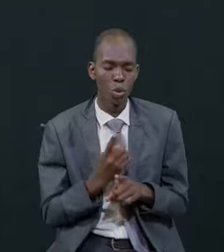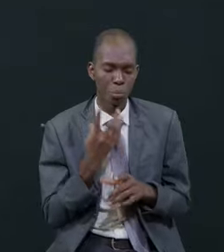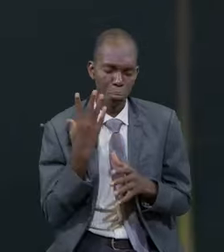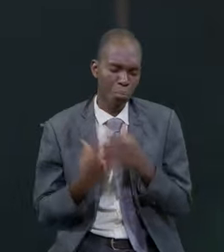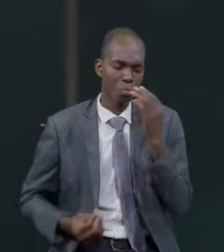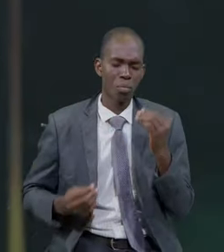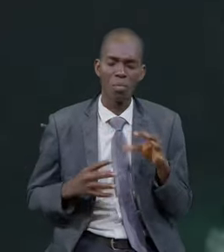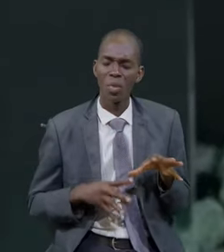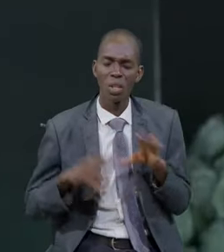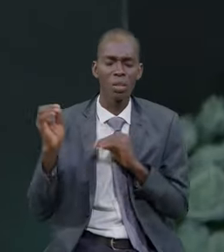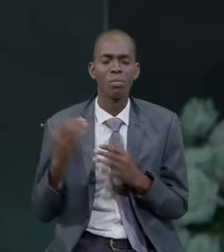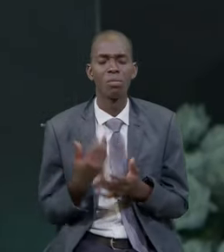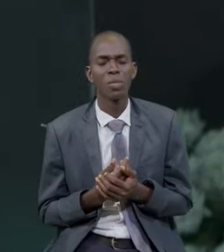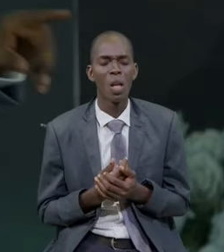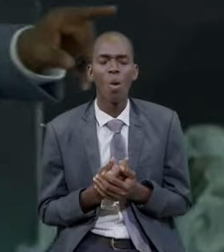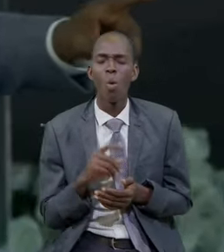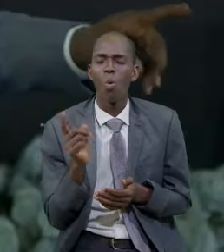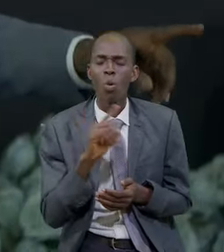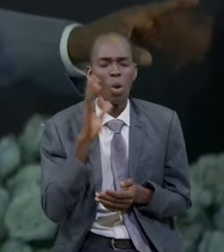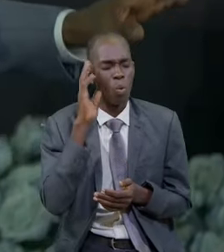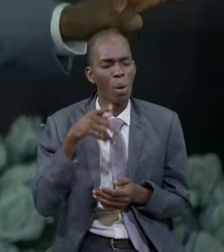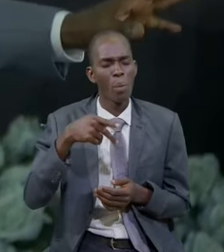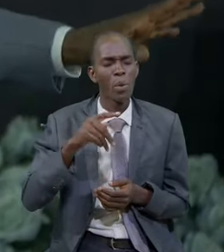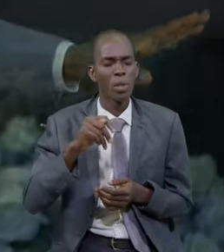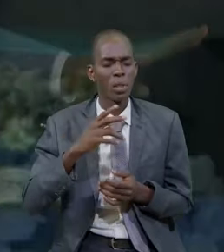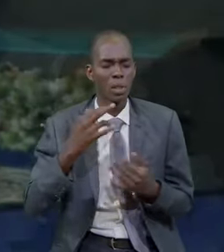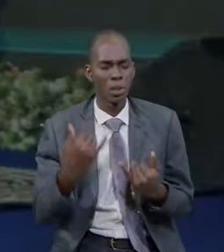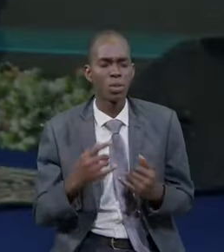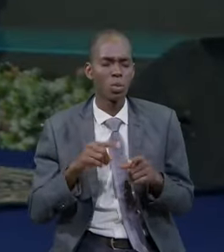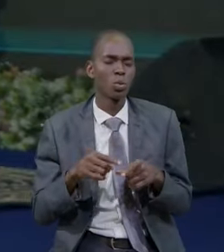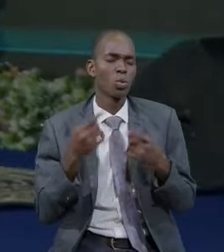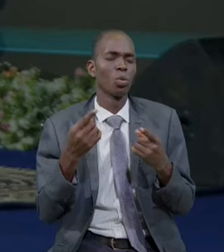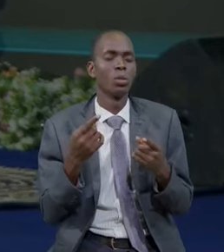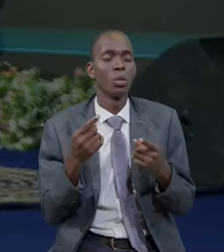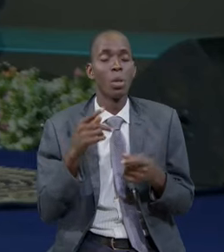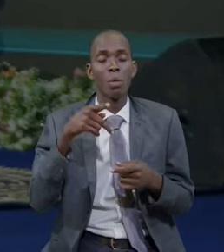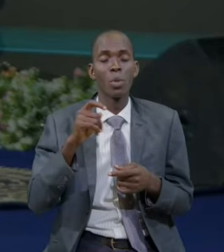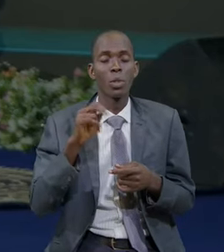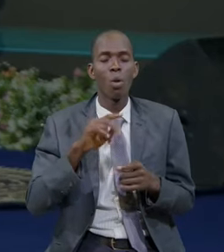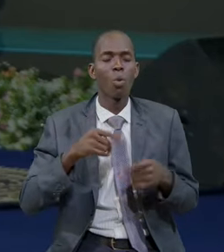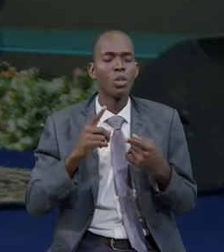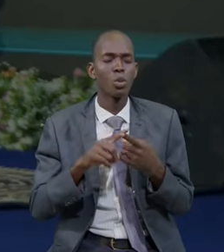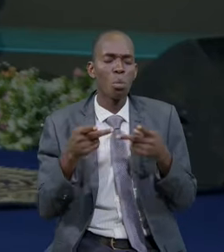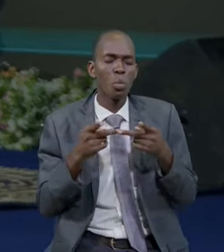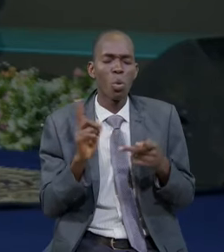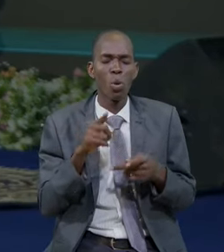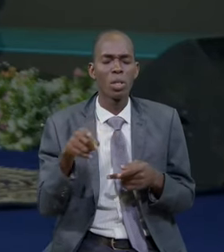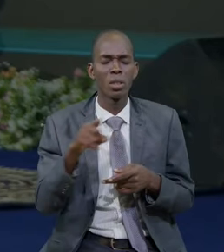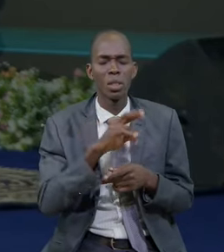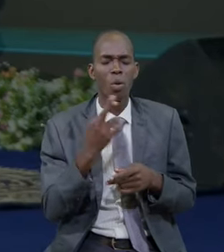Où est-ce que Pierre ira? Pierre est allé là où les gens priaient. Il ne savait pas qu'il priait,